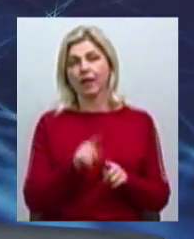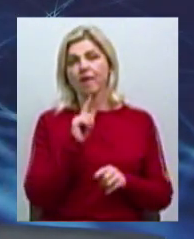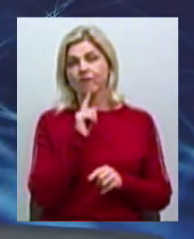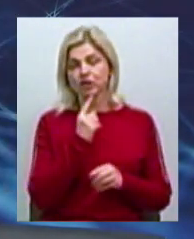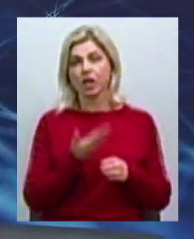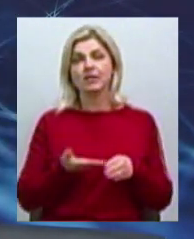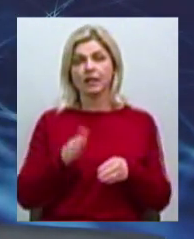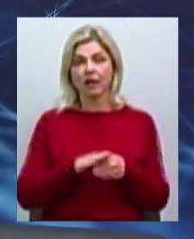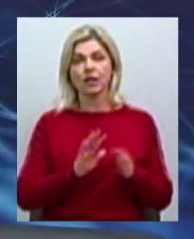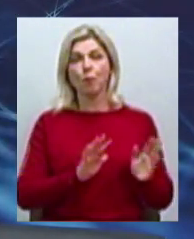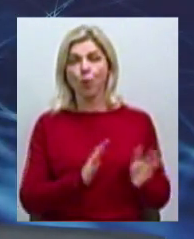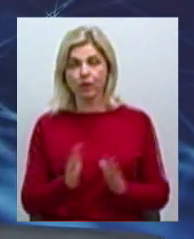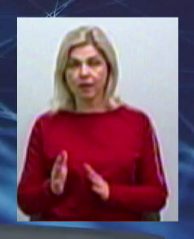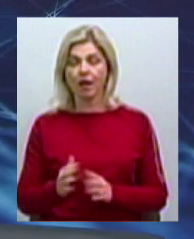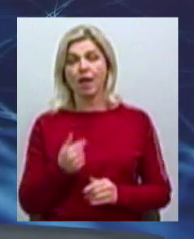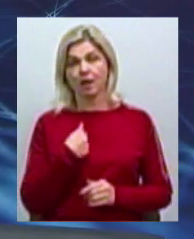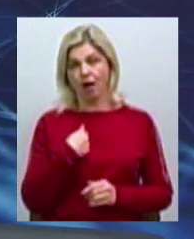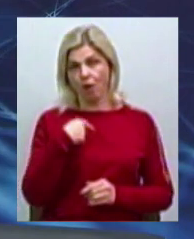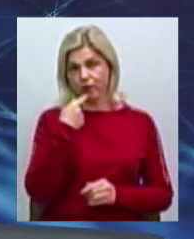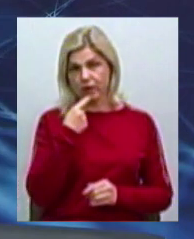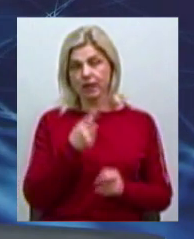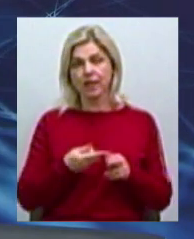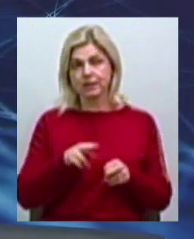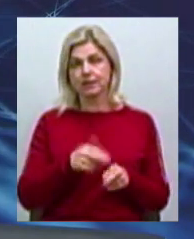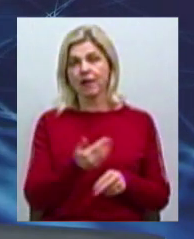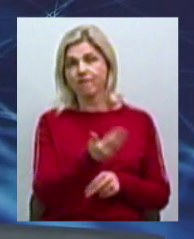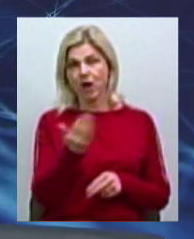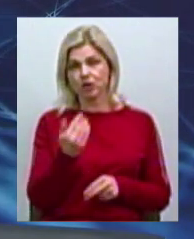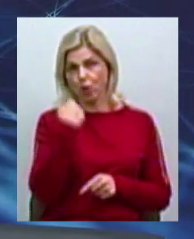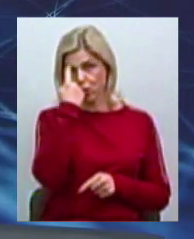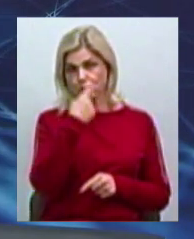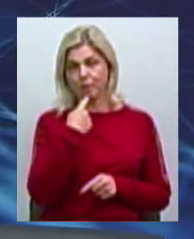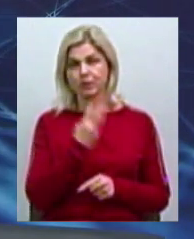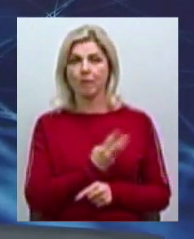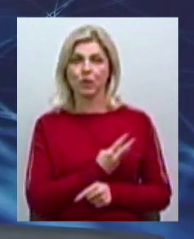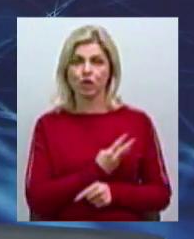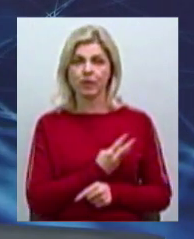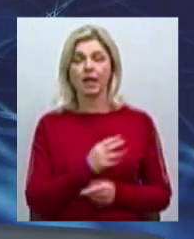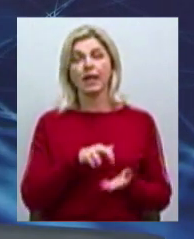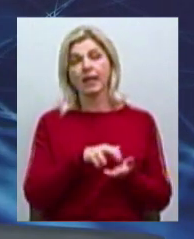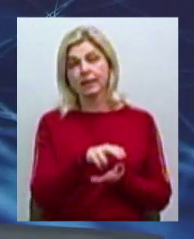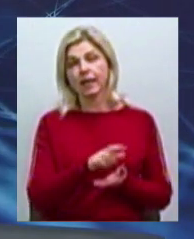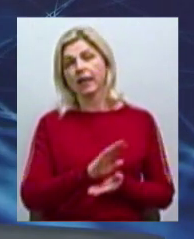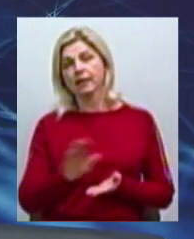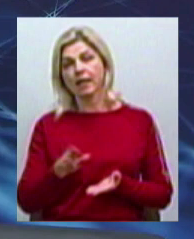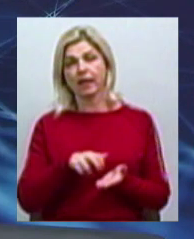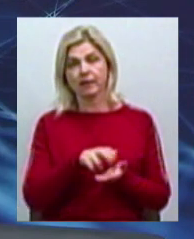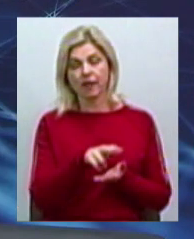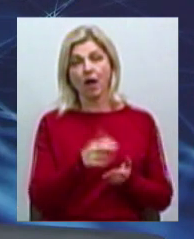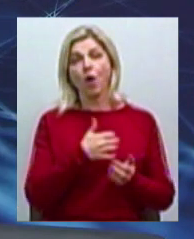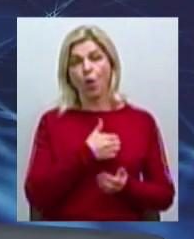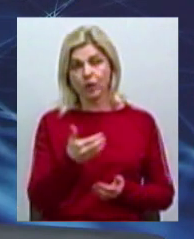складні події, я говорила, це ваше особисте бажання, йти чи не йти. Хоча серед